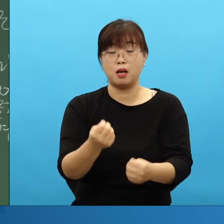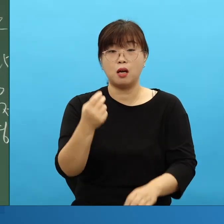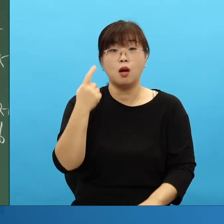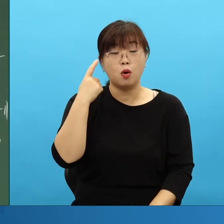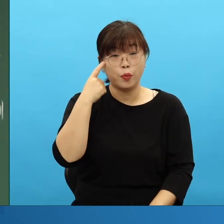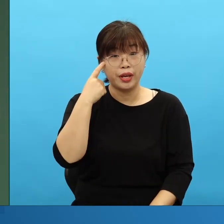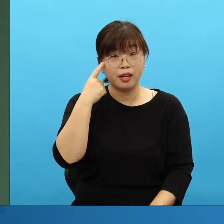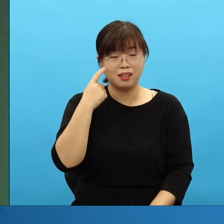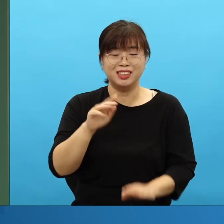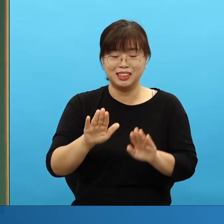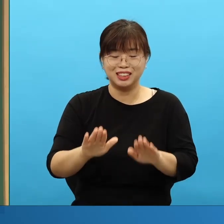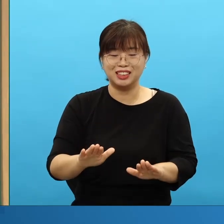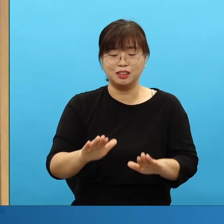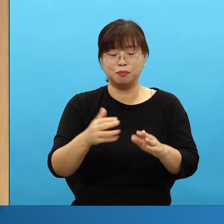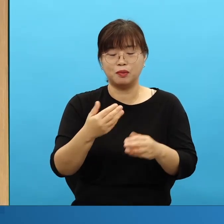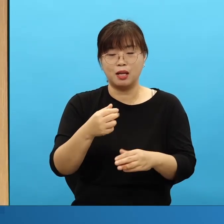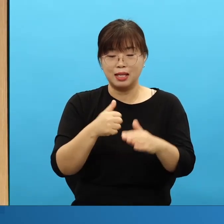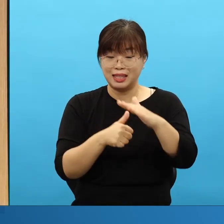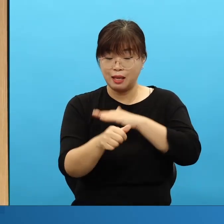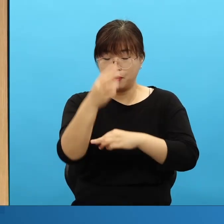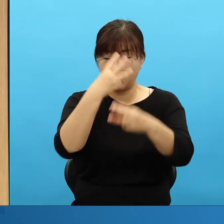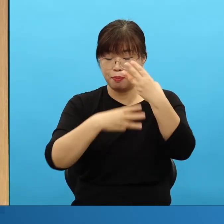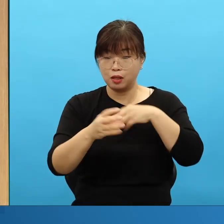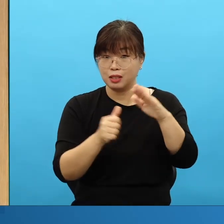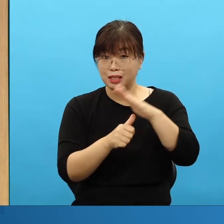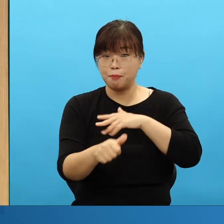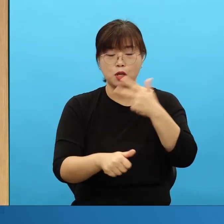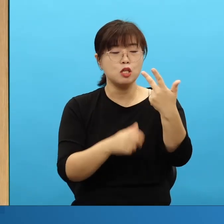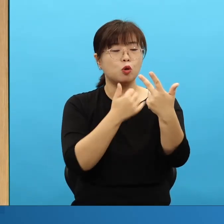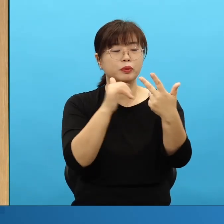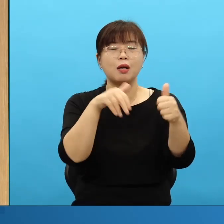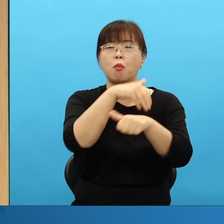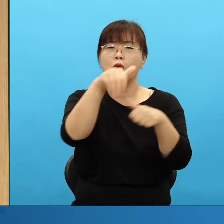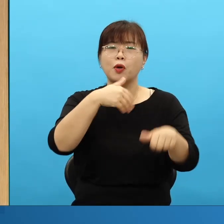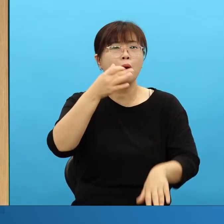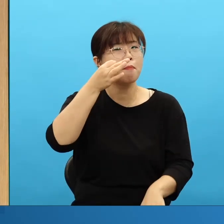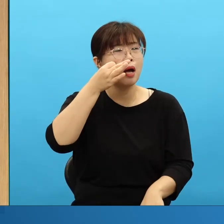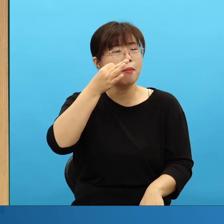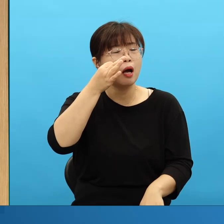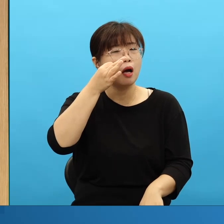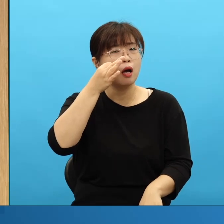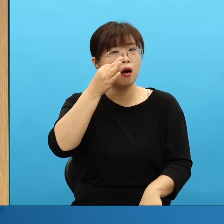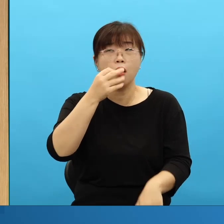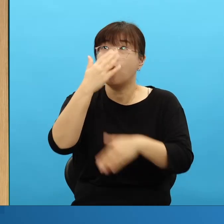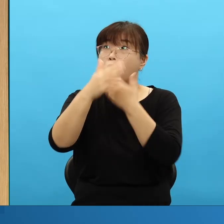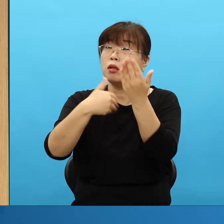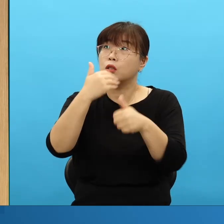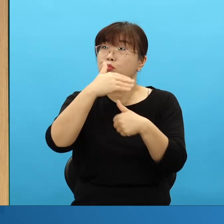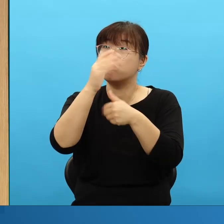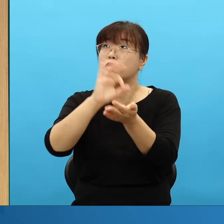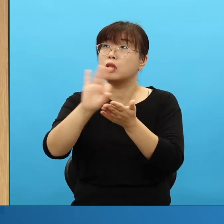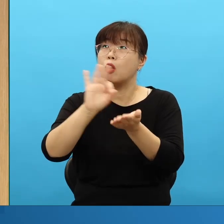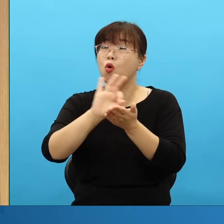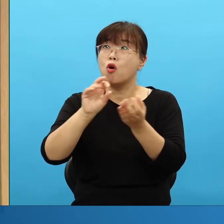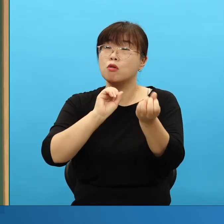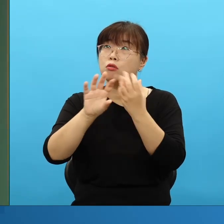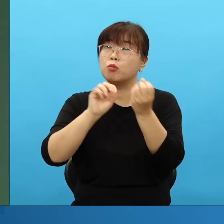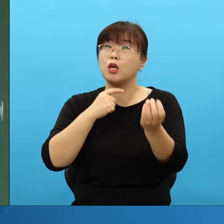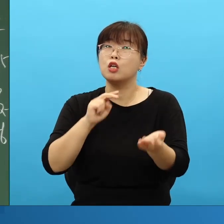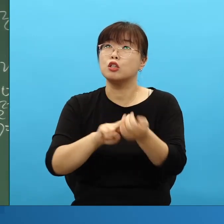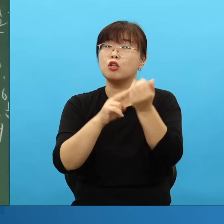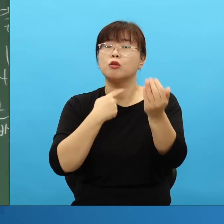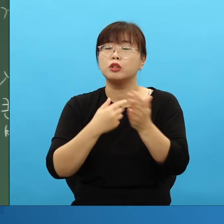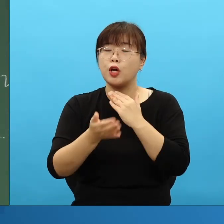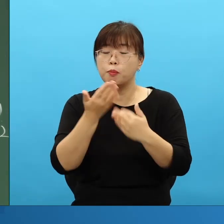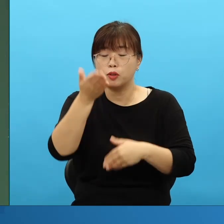명이 다 그랬습니다. All seven remnants were that. 그런데 이 보좌의 능력으로 세계를 복음했습니다. But by the power of the throne, they still carried out